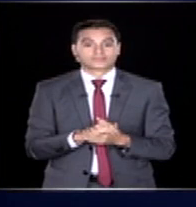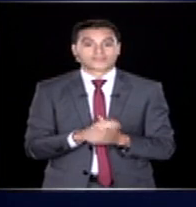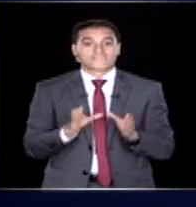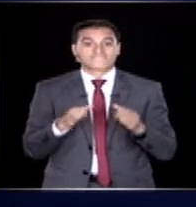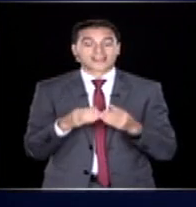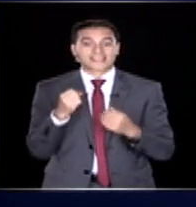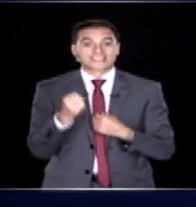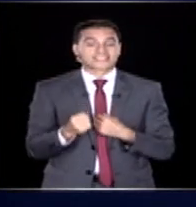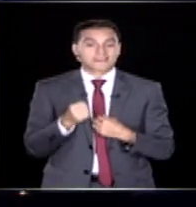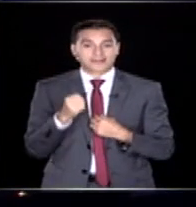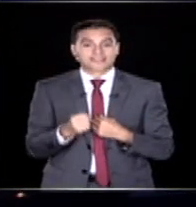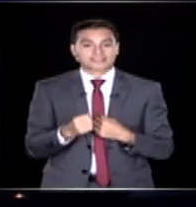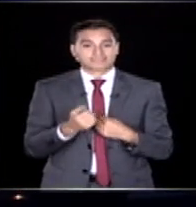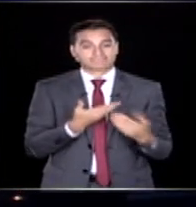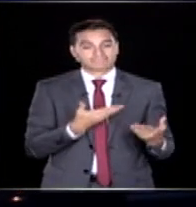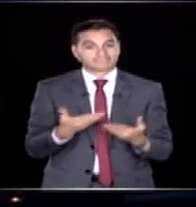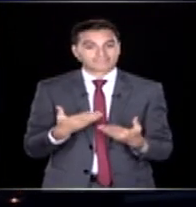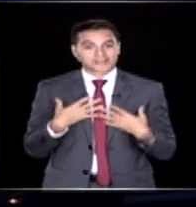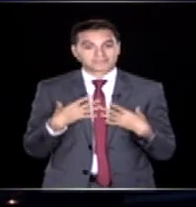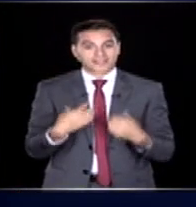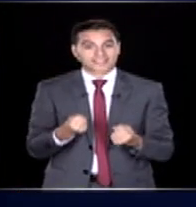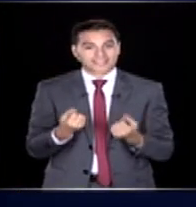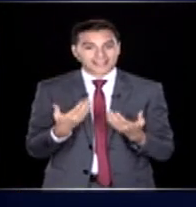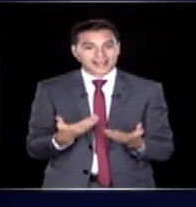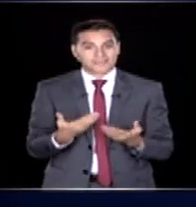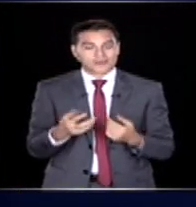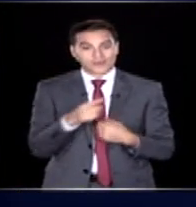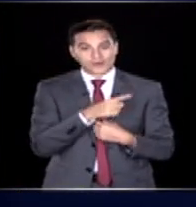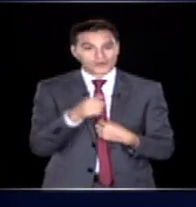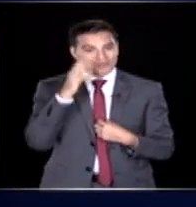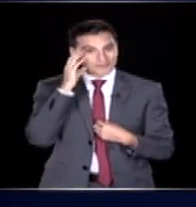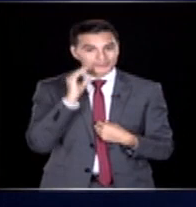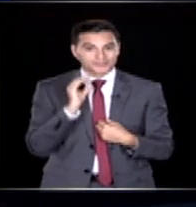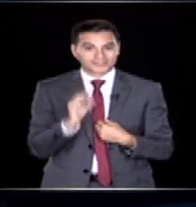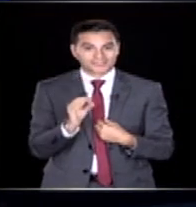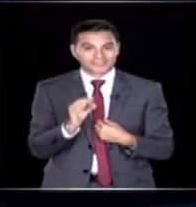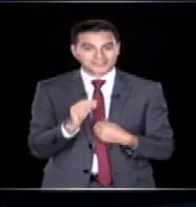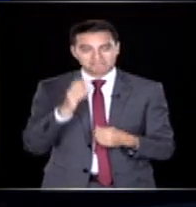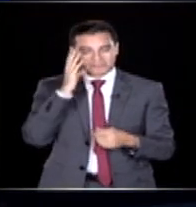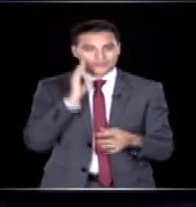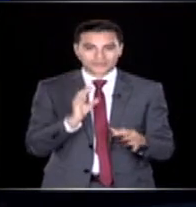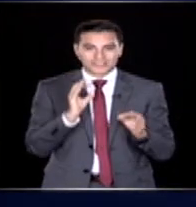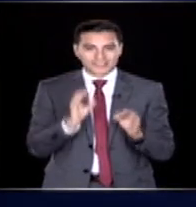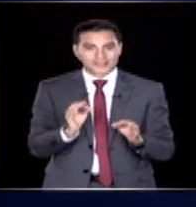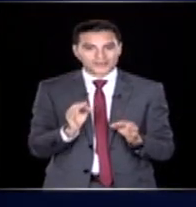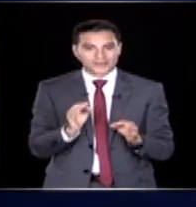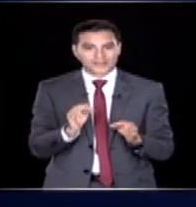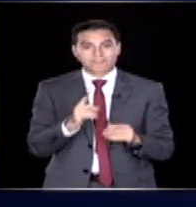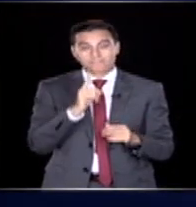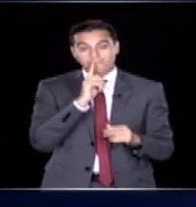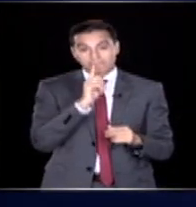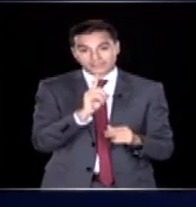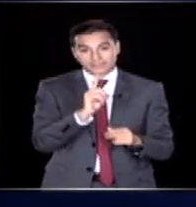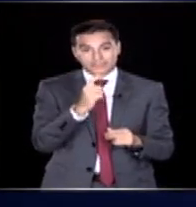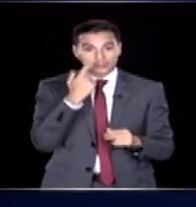فريق إكسبرس الحمد لله على السلامة. الله يسلمك. الله يسلمك. شكلكم مبسوطين قوي. الحمد لله بحضرتك. بصوا بقى، كل